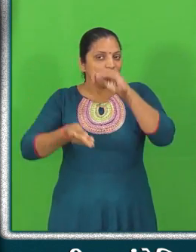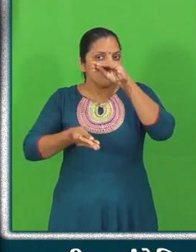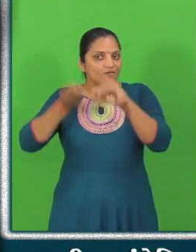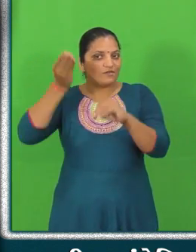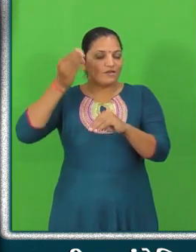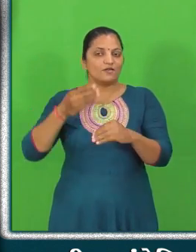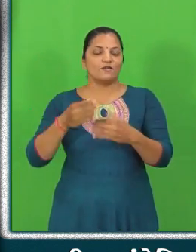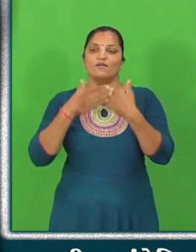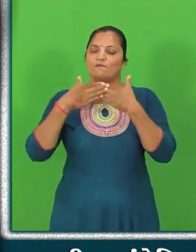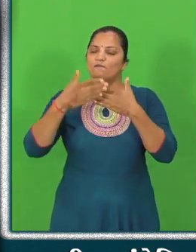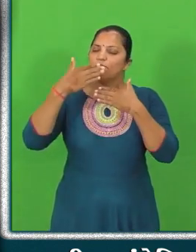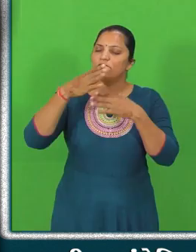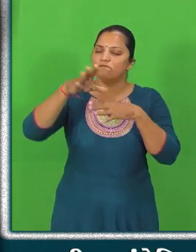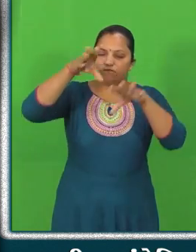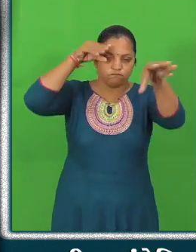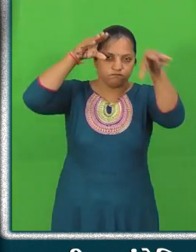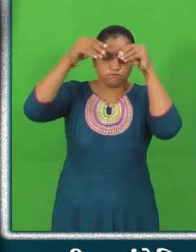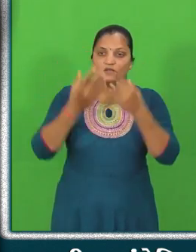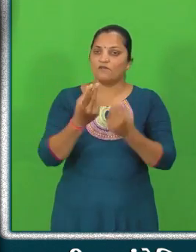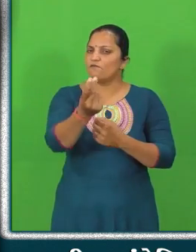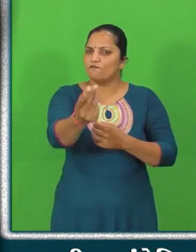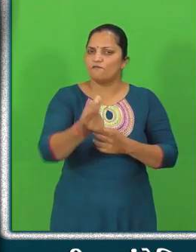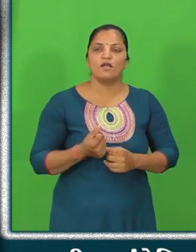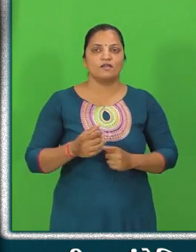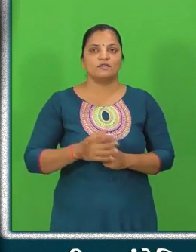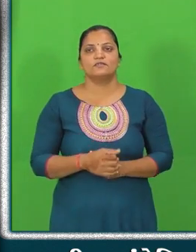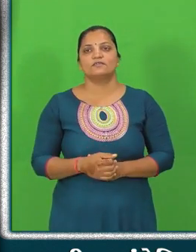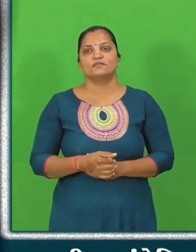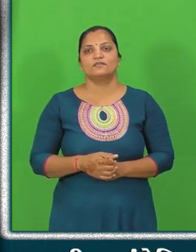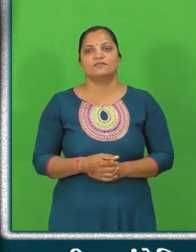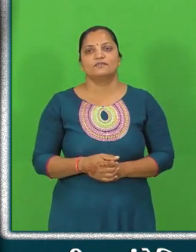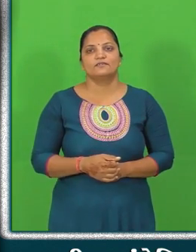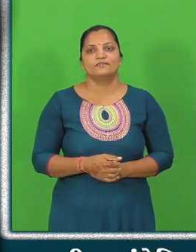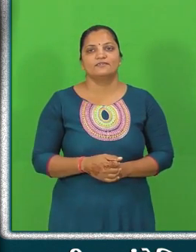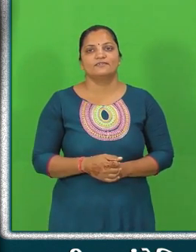રહ્યા છીએ. ઓકે ચલો ઝડપથી,